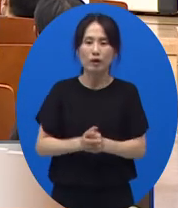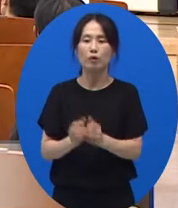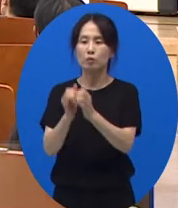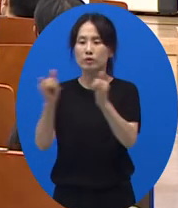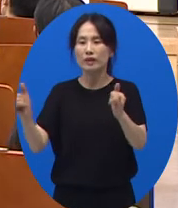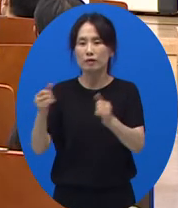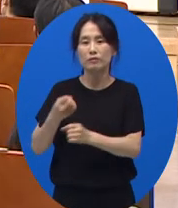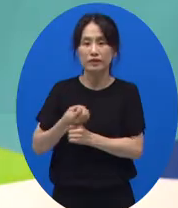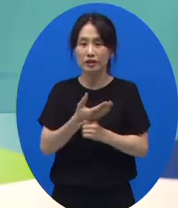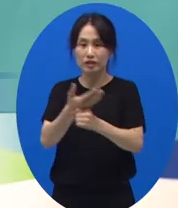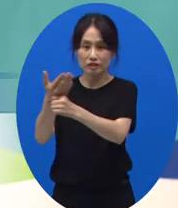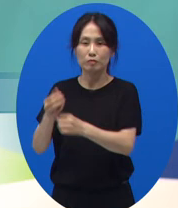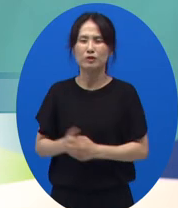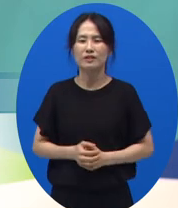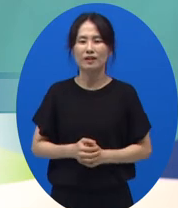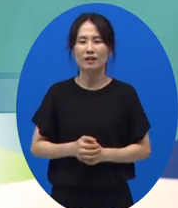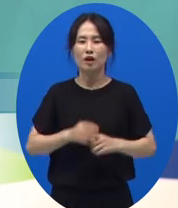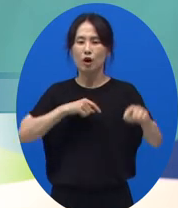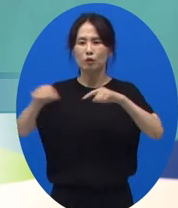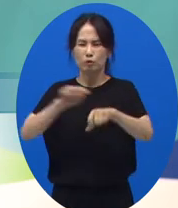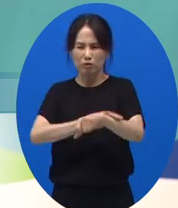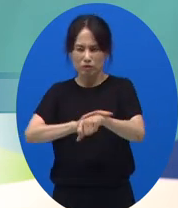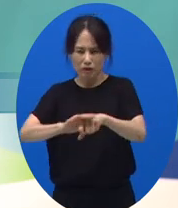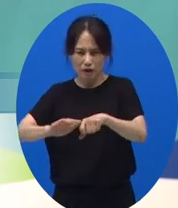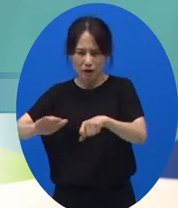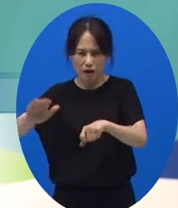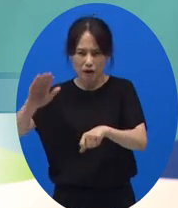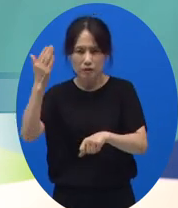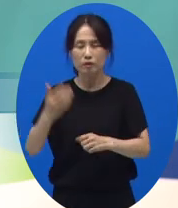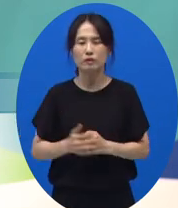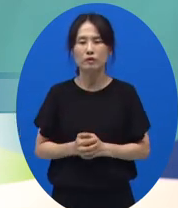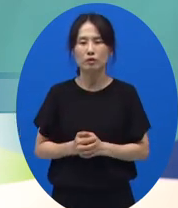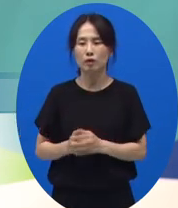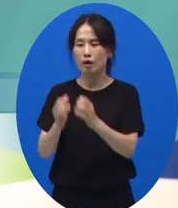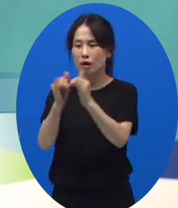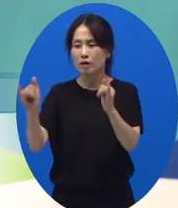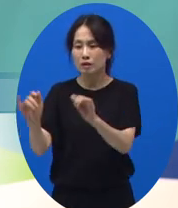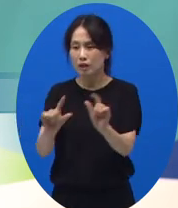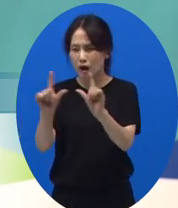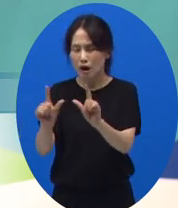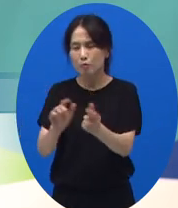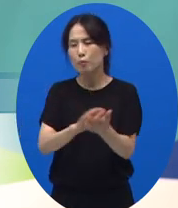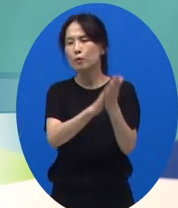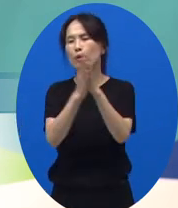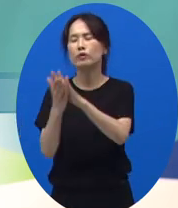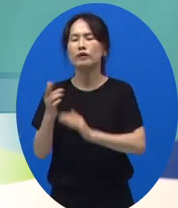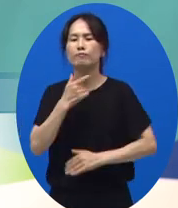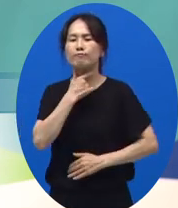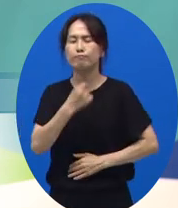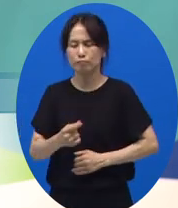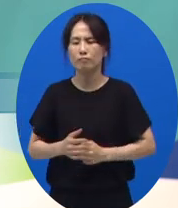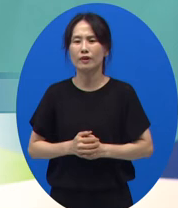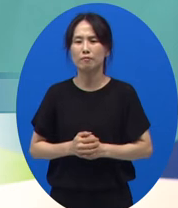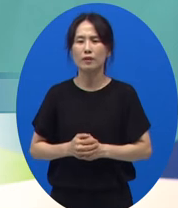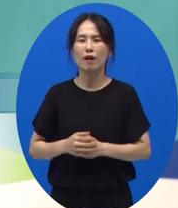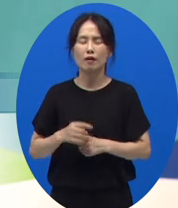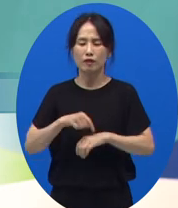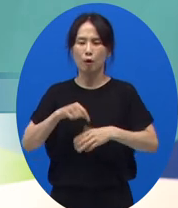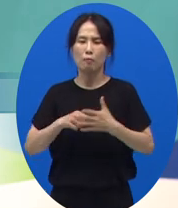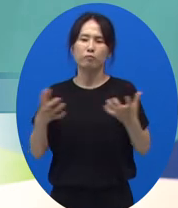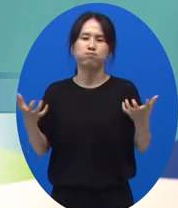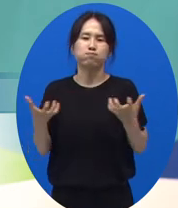메시지를 전했습니다. 경기도 좀 잘해서 이런 분들 삶을 좀 변화시키고 싶다는 그런 의욕에